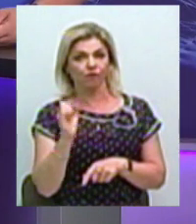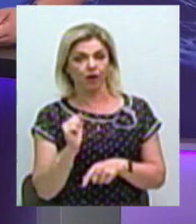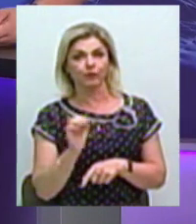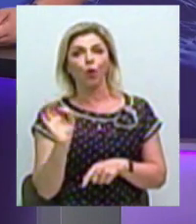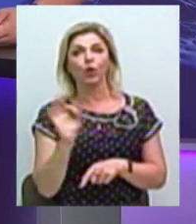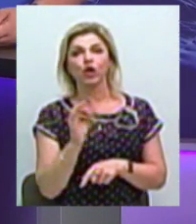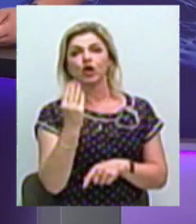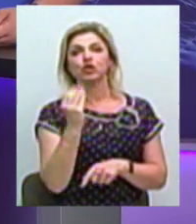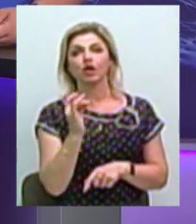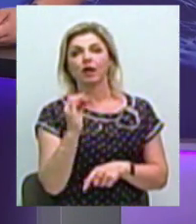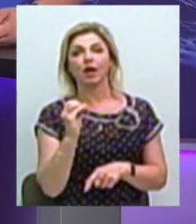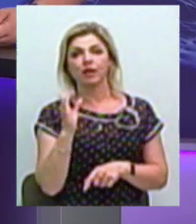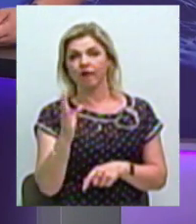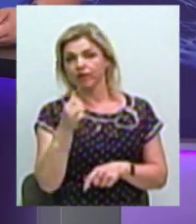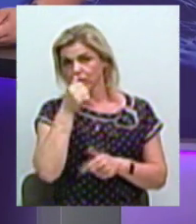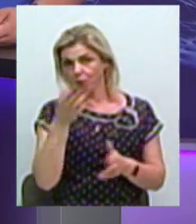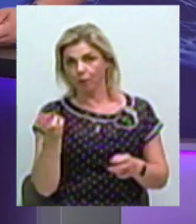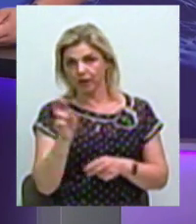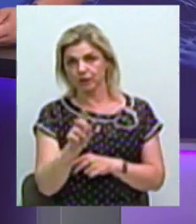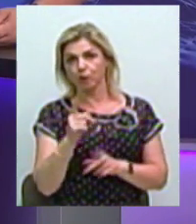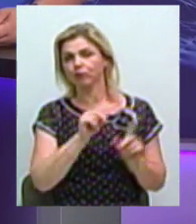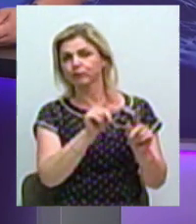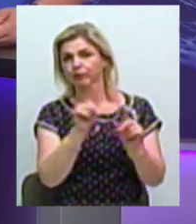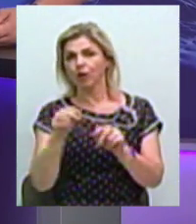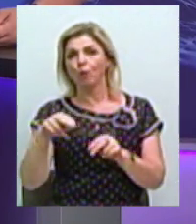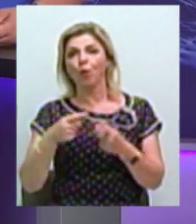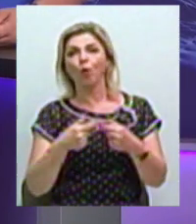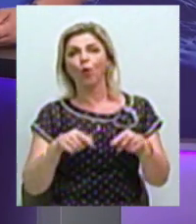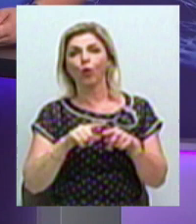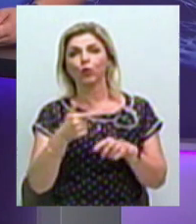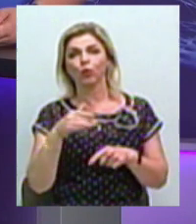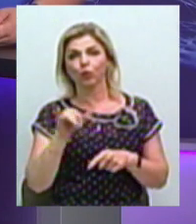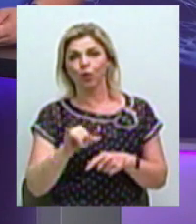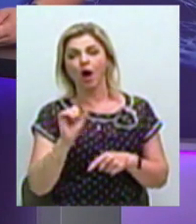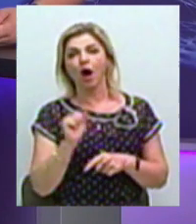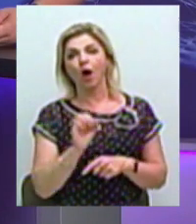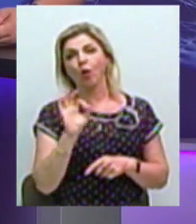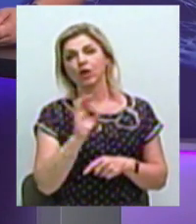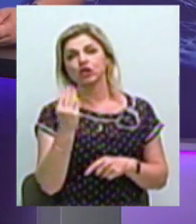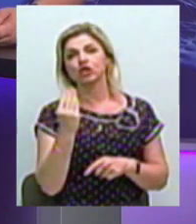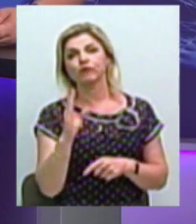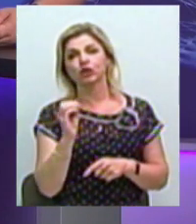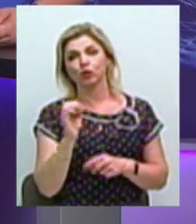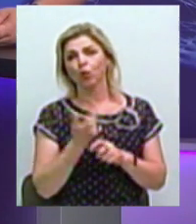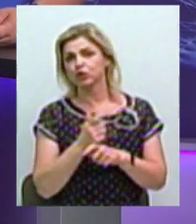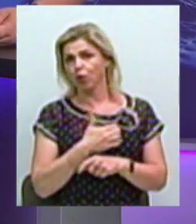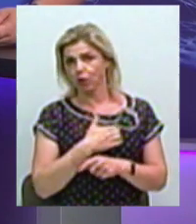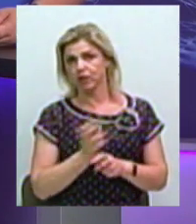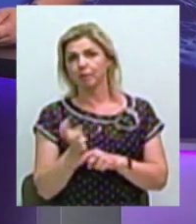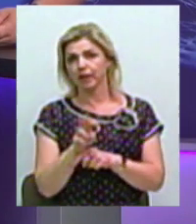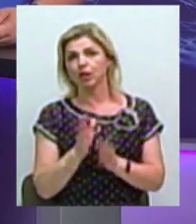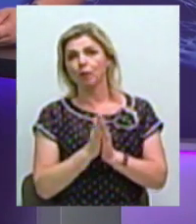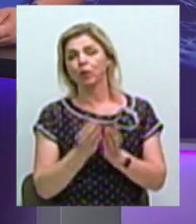зміг прийти до нас у студію, тому що він роз'їжджає по округу. А Олександр Шевченко дуже хотів прийти, просив надати йому інший